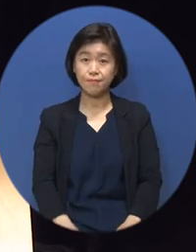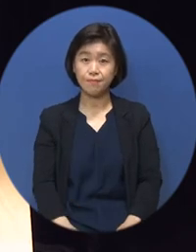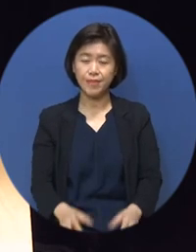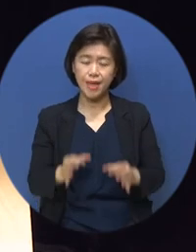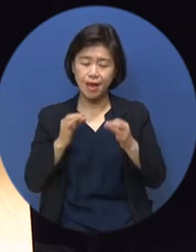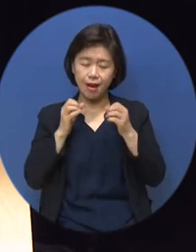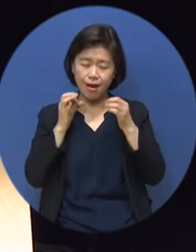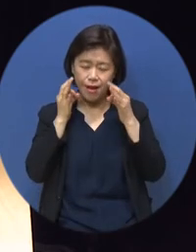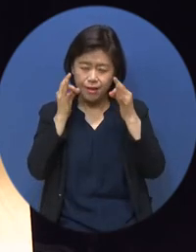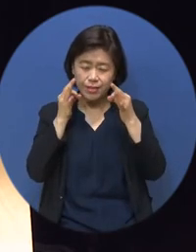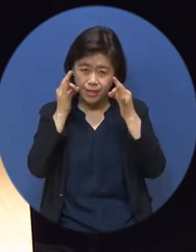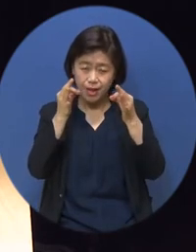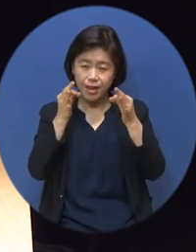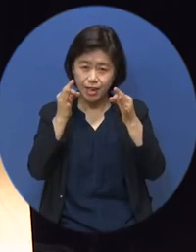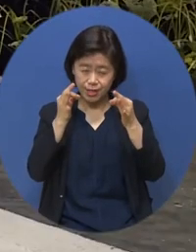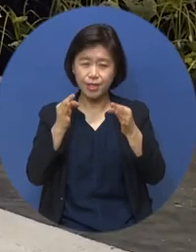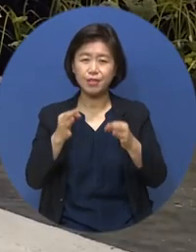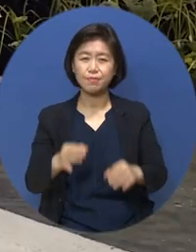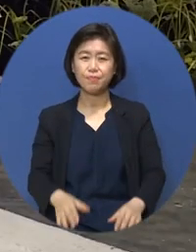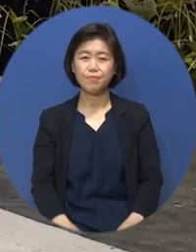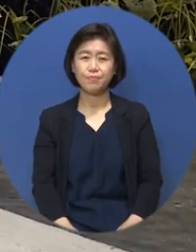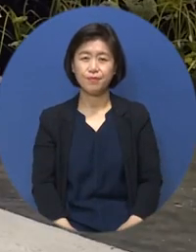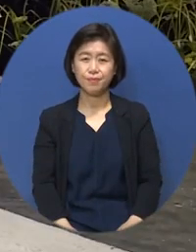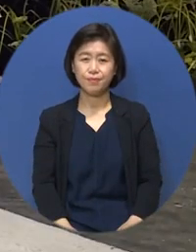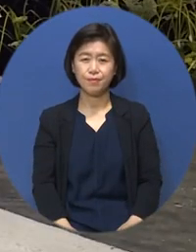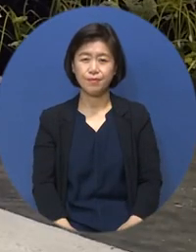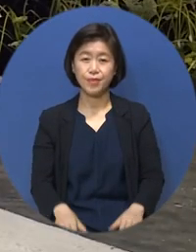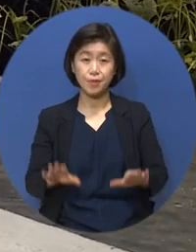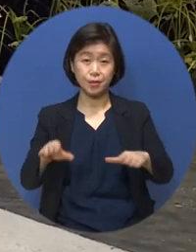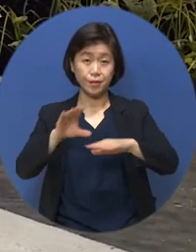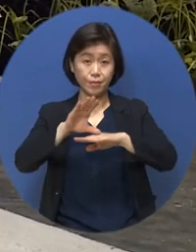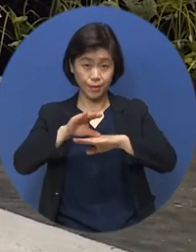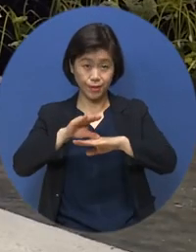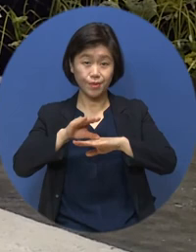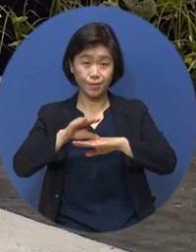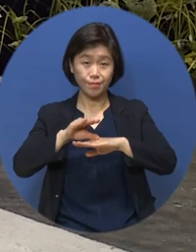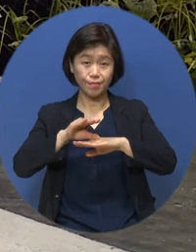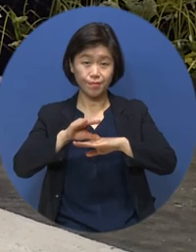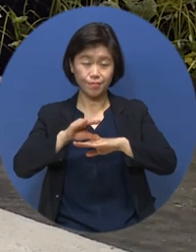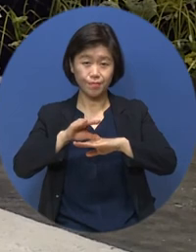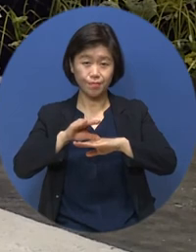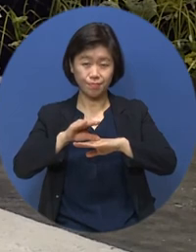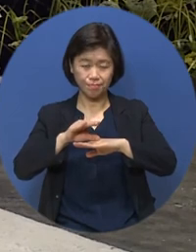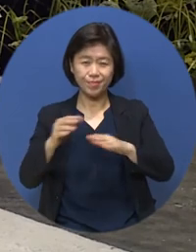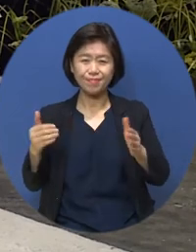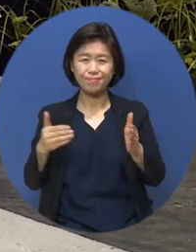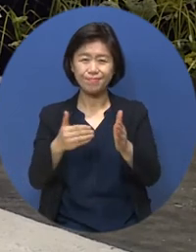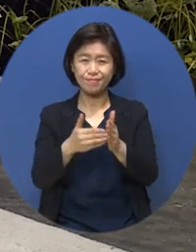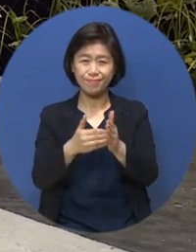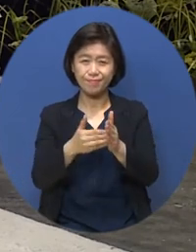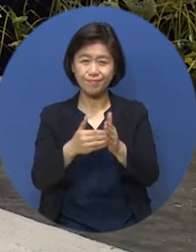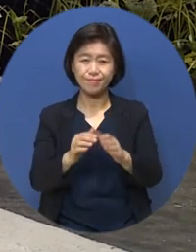열심히 노력하도록 하겠습니다. 차주일과 동행시간 차주일이었습니다.